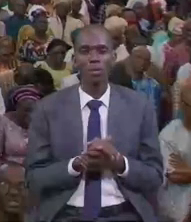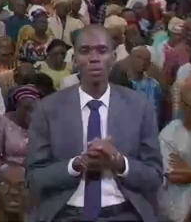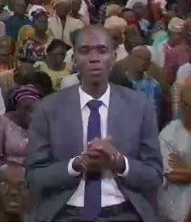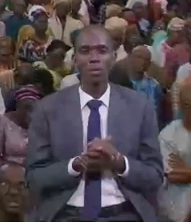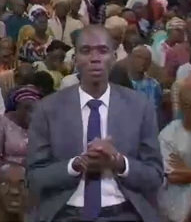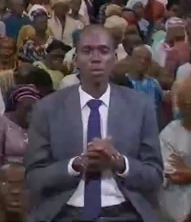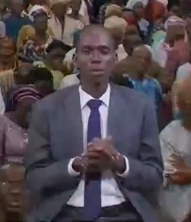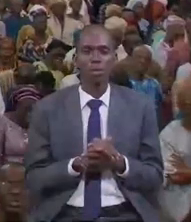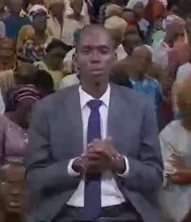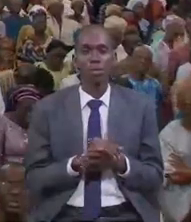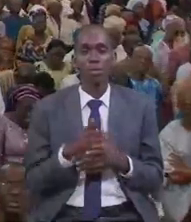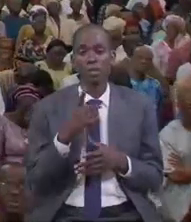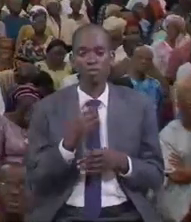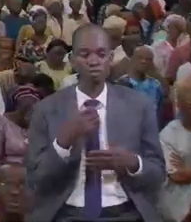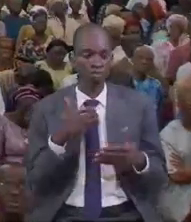Le rapprochement